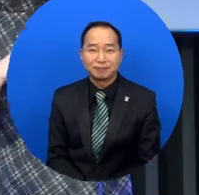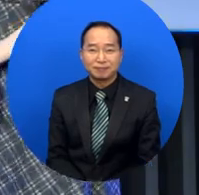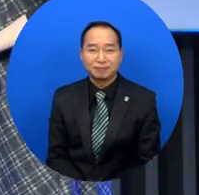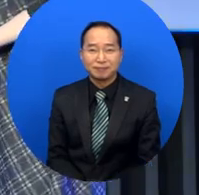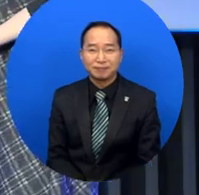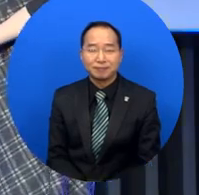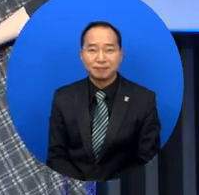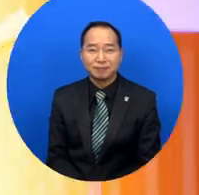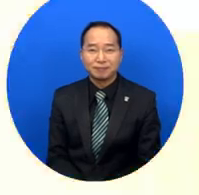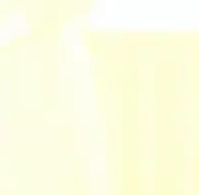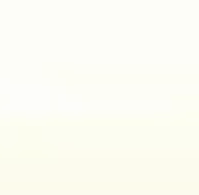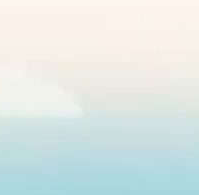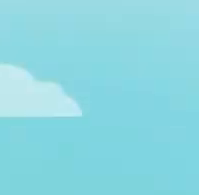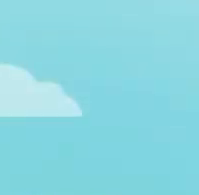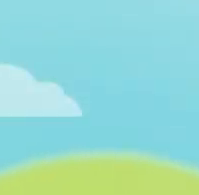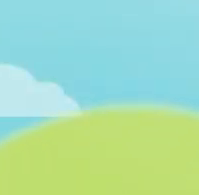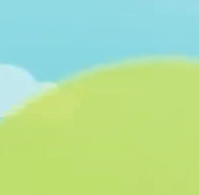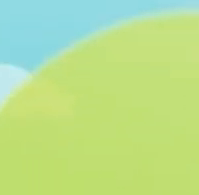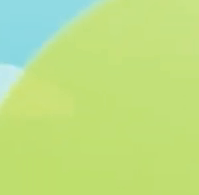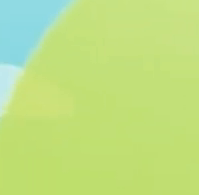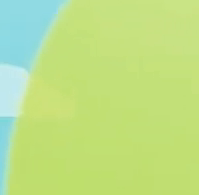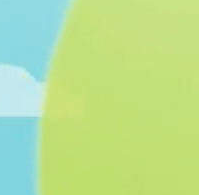감사합니다.